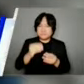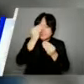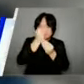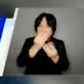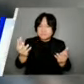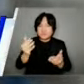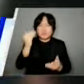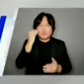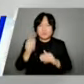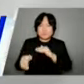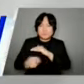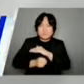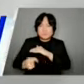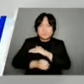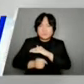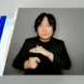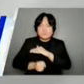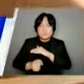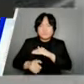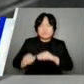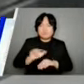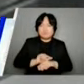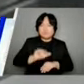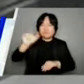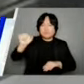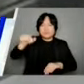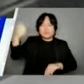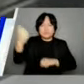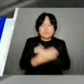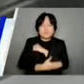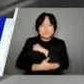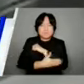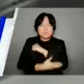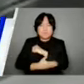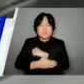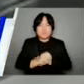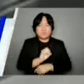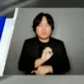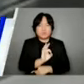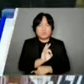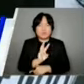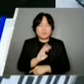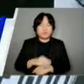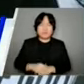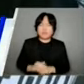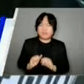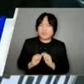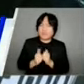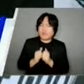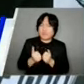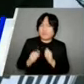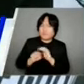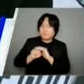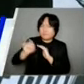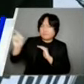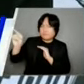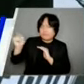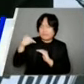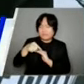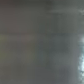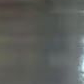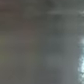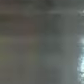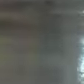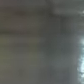mga biktima nilang mga OFW. Ito raw marahil ang rutang ginamit din ni na Alice Guo sa kanila namang pagtaka sa